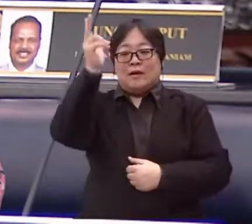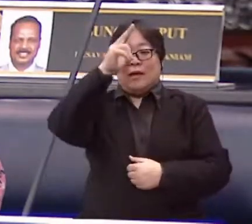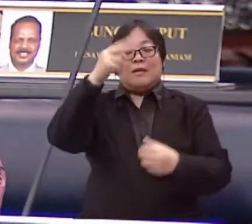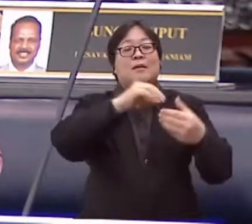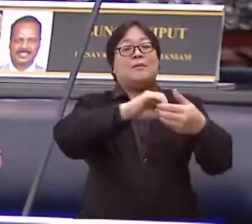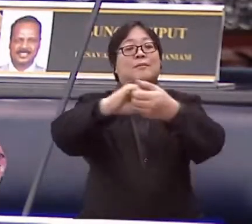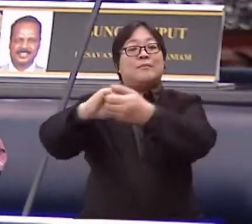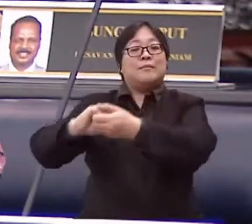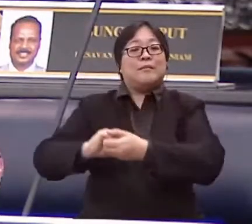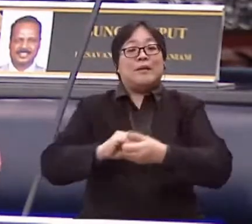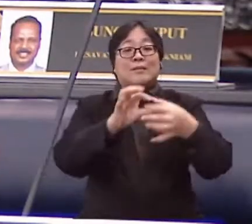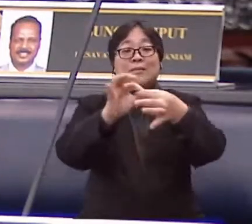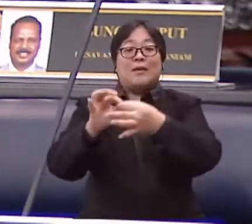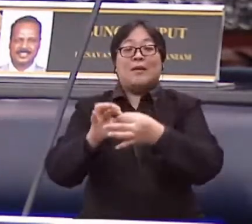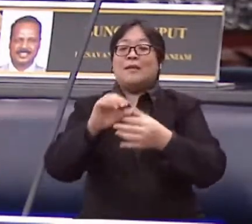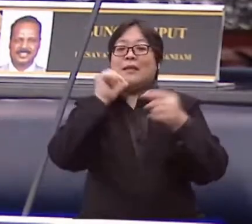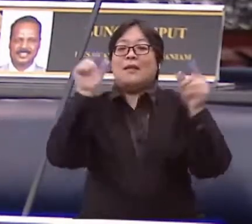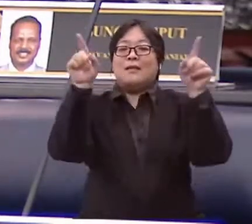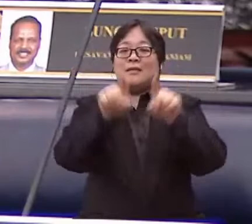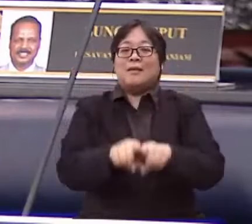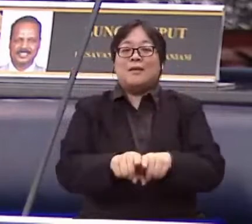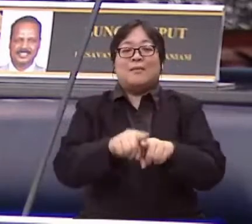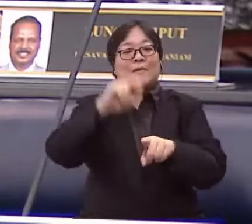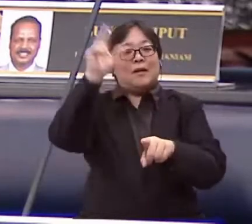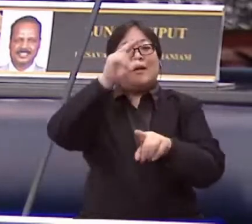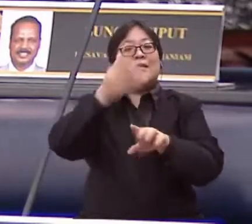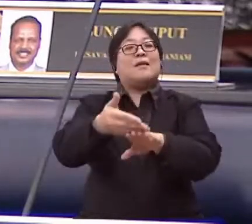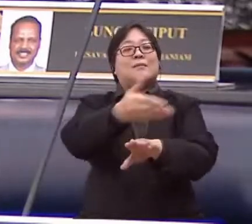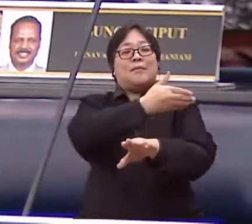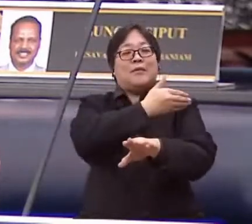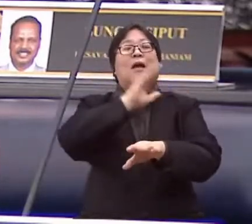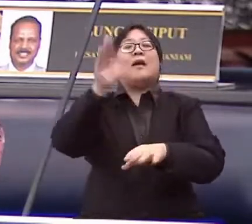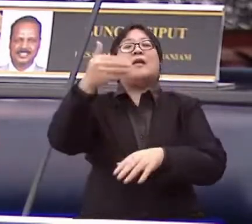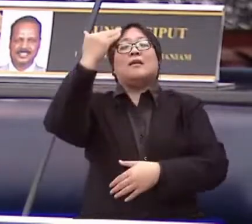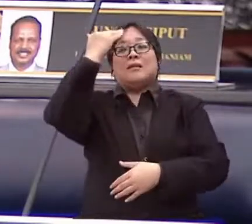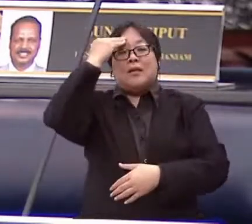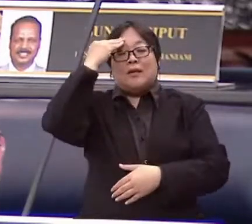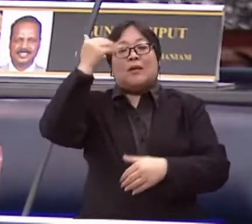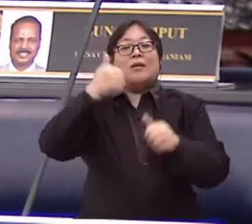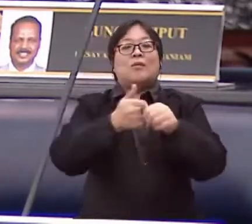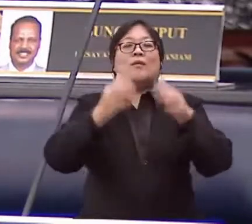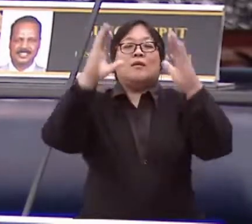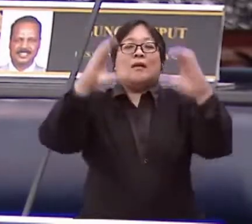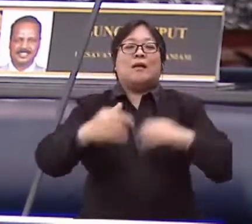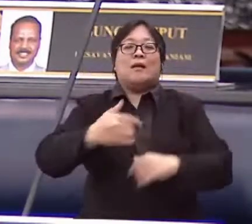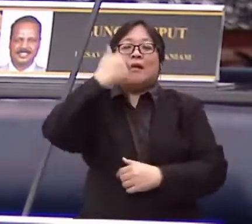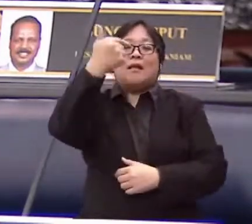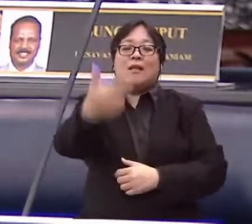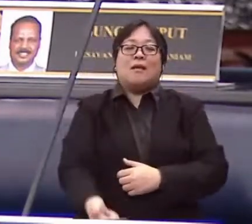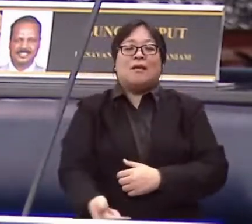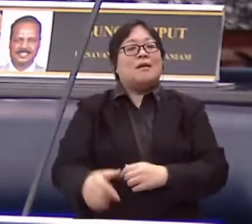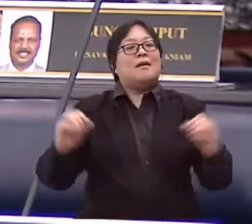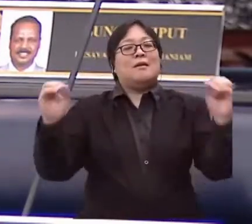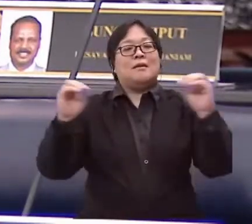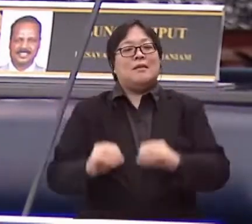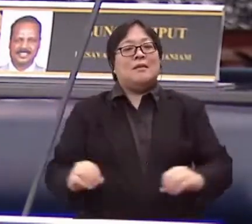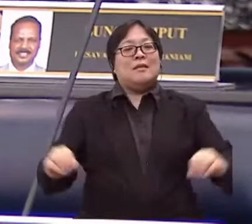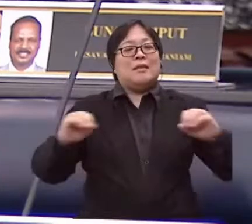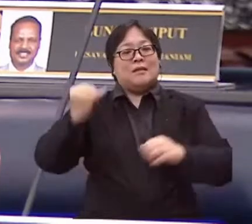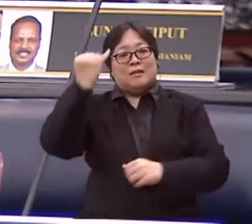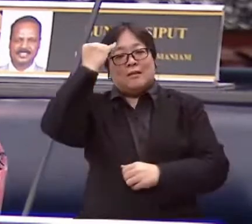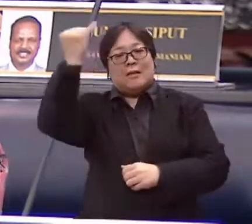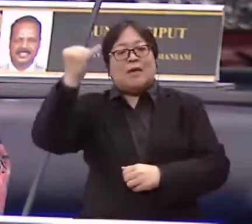ini tak sama dengan kerajaan dulu yang hanya tahu mengikut jalan lama Langsung tidak mempunyai